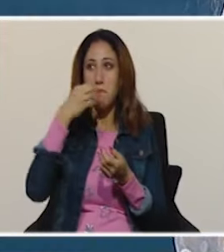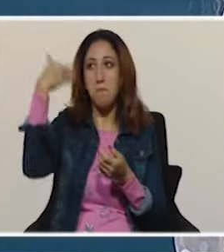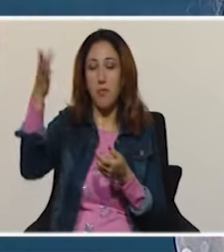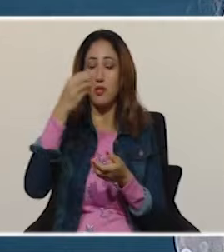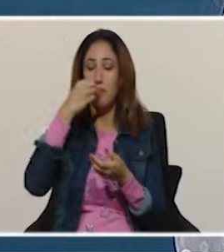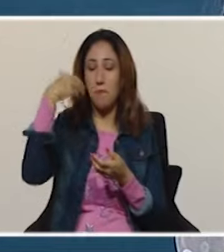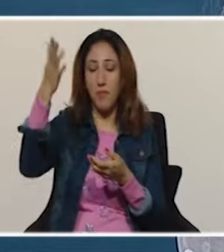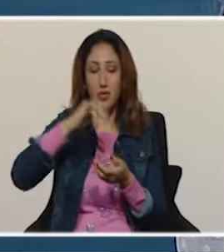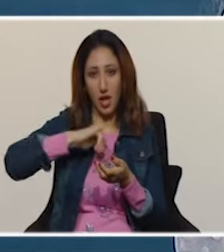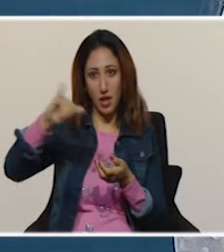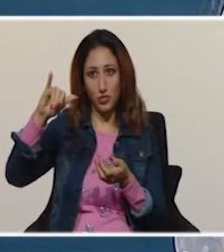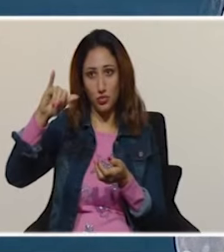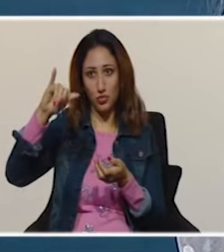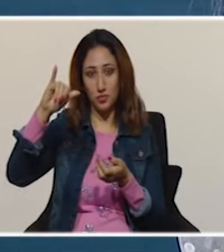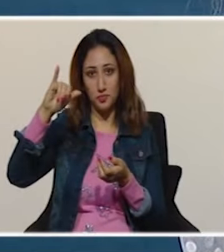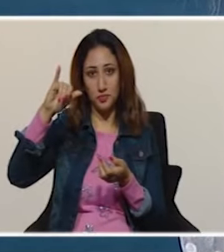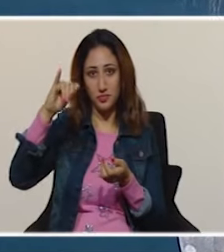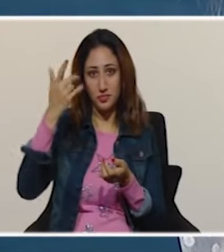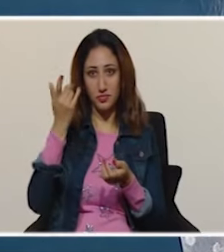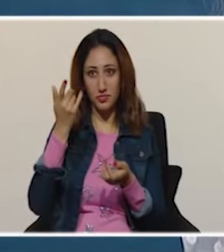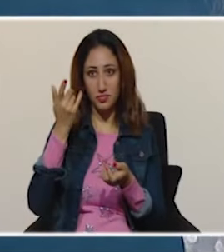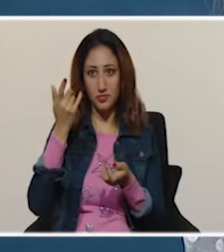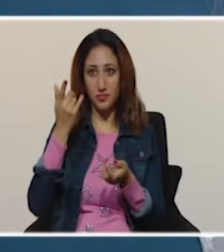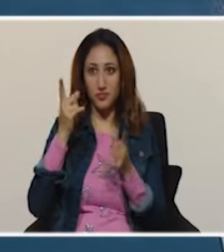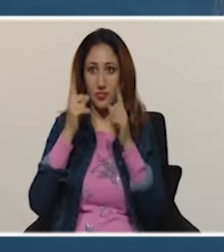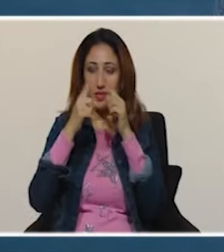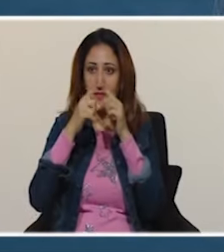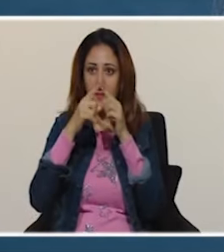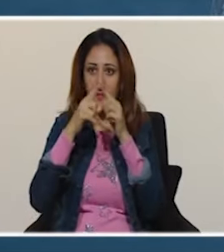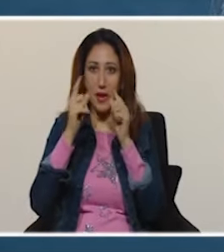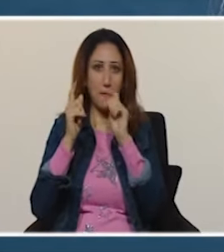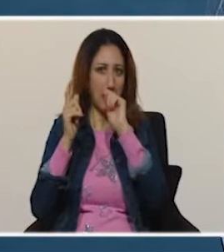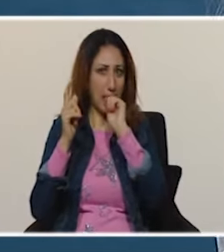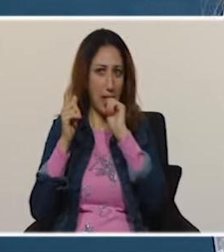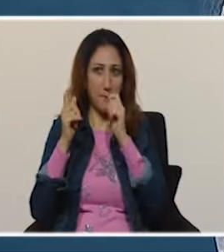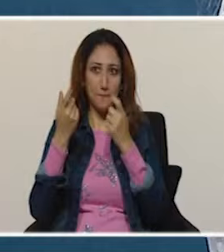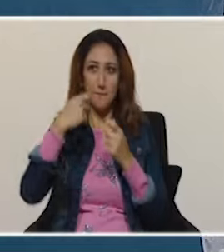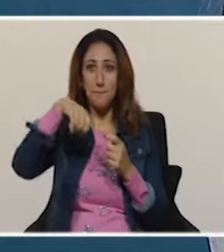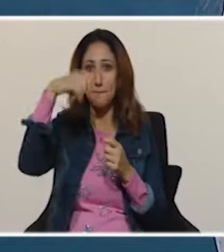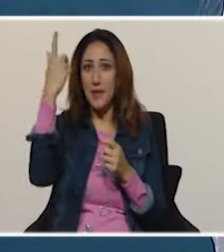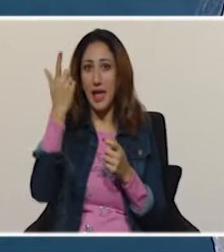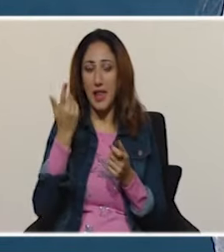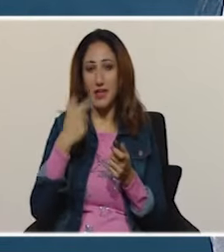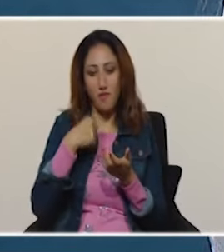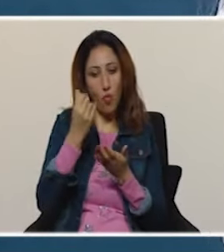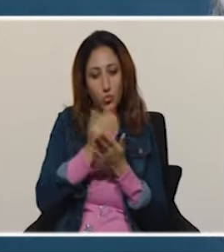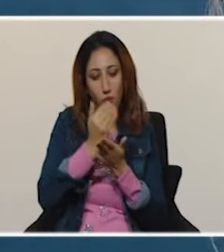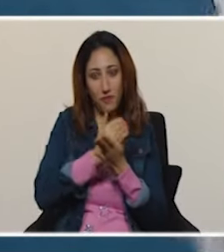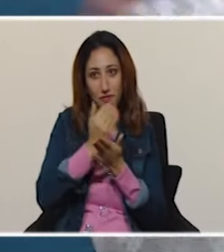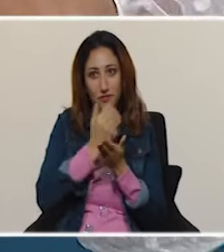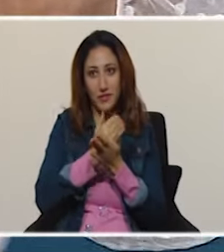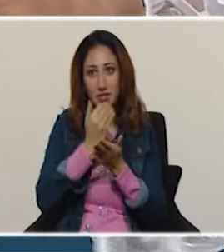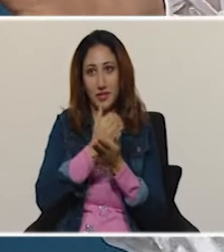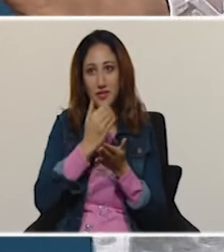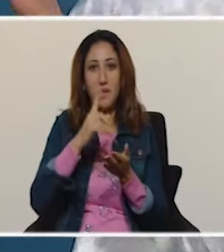لا قلت له حبيبي ليك، ليش الفراخ واللحمه غاليين؟ انا عايز اكون ست موفره.